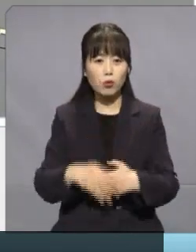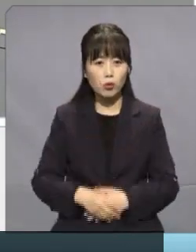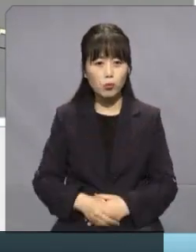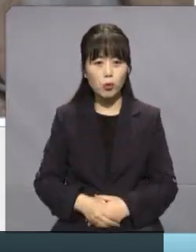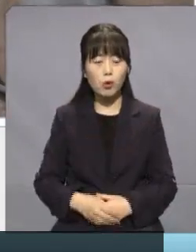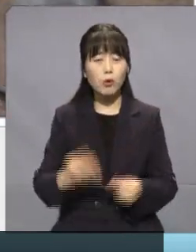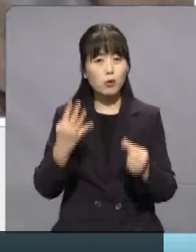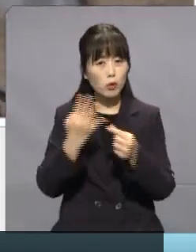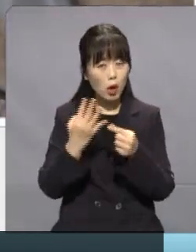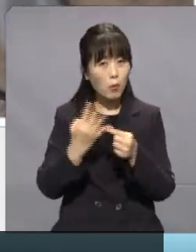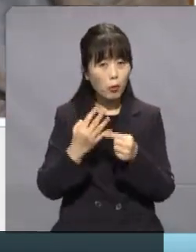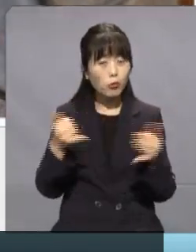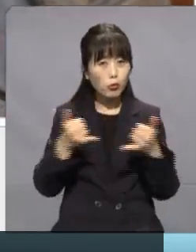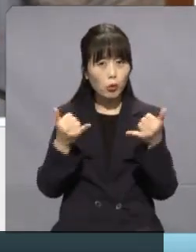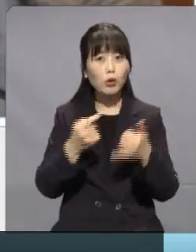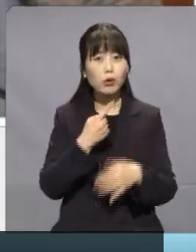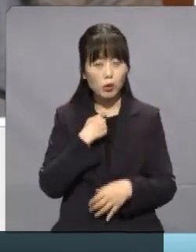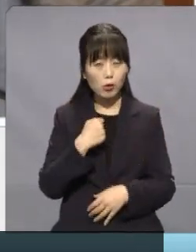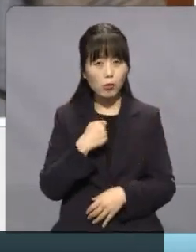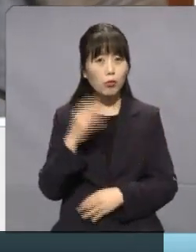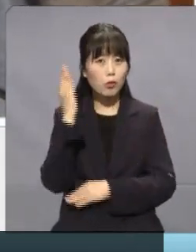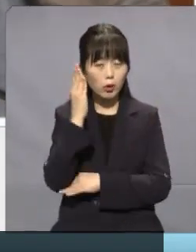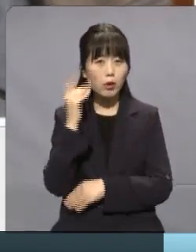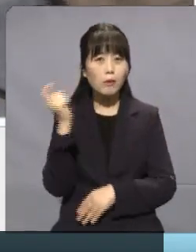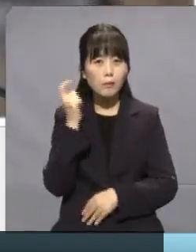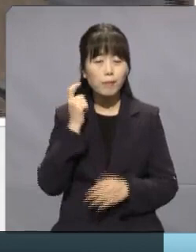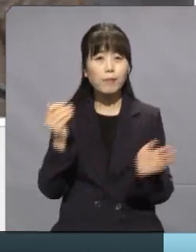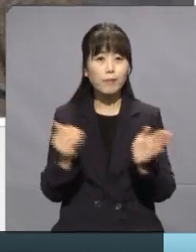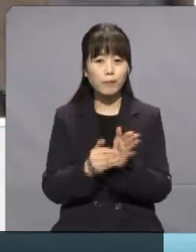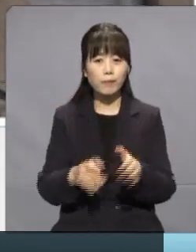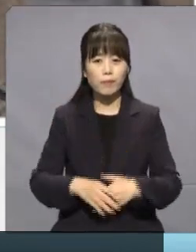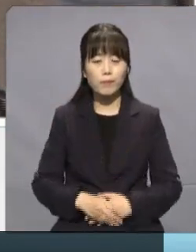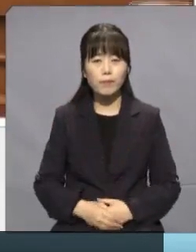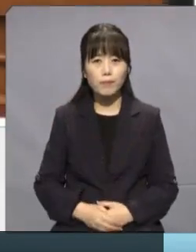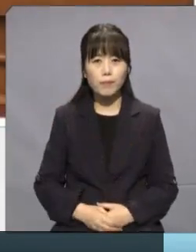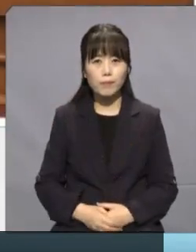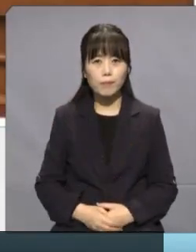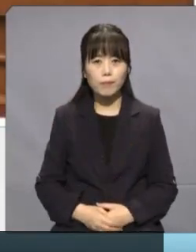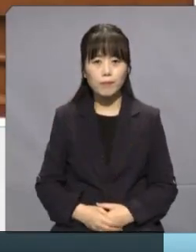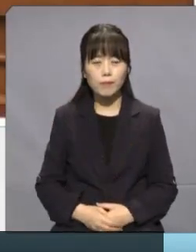내부 억울을 제가 본 날은 뉴스를 내부까지 나왔던데 어쨌든